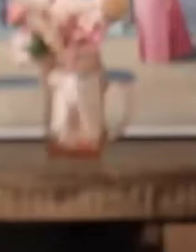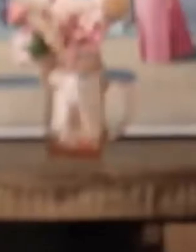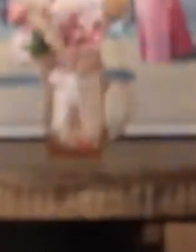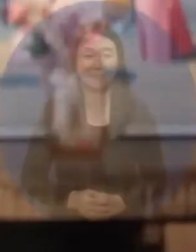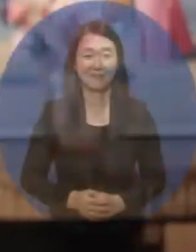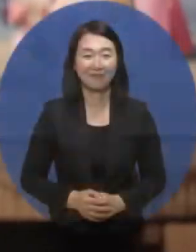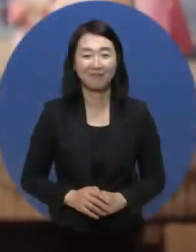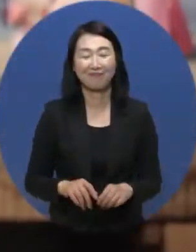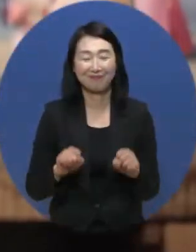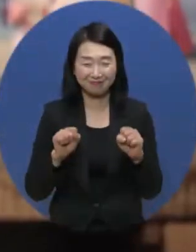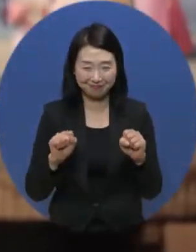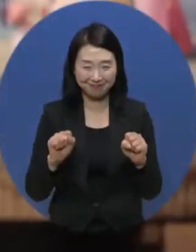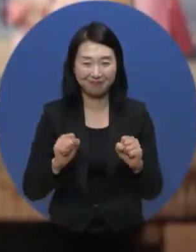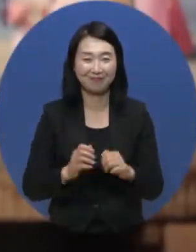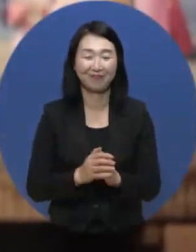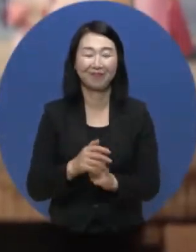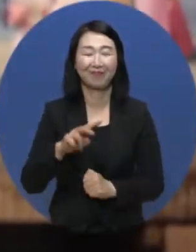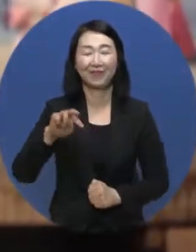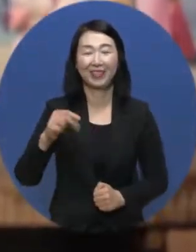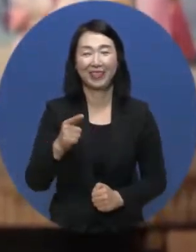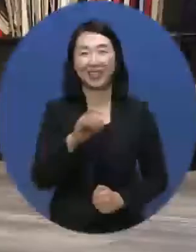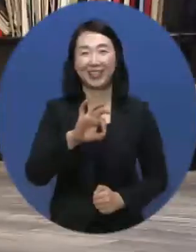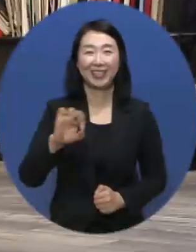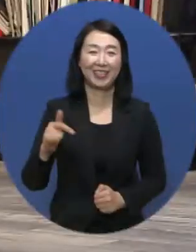안녕하세요. 신인교입니다.